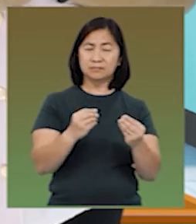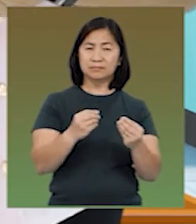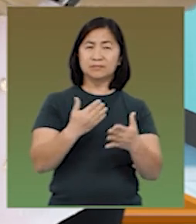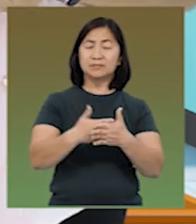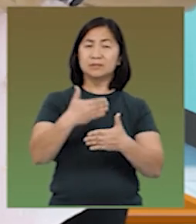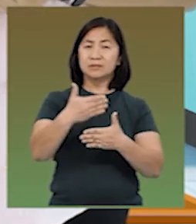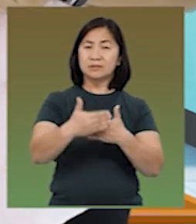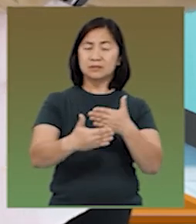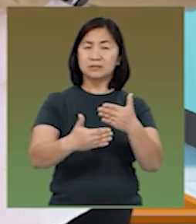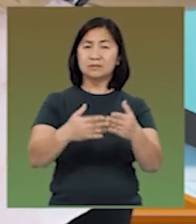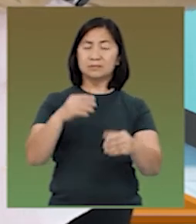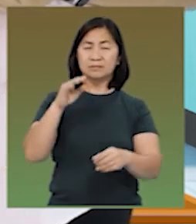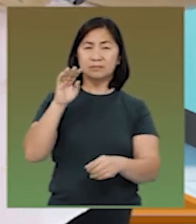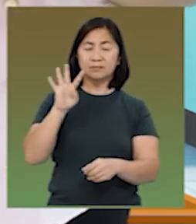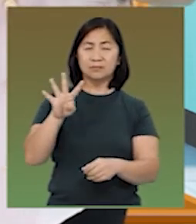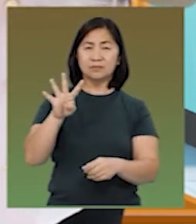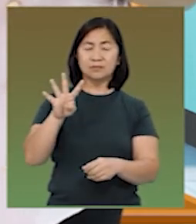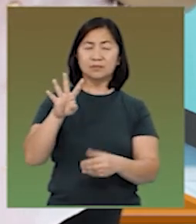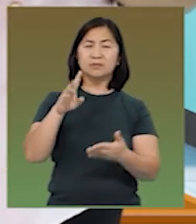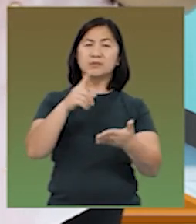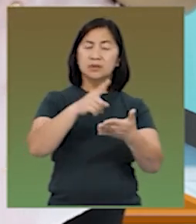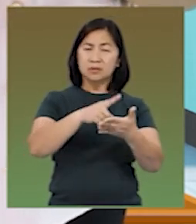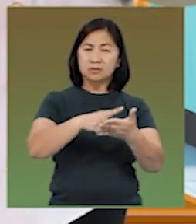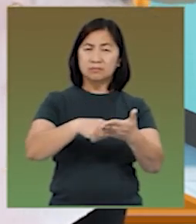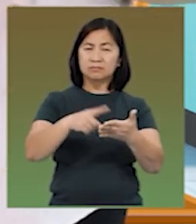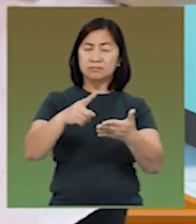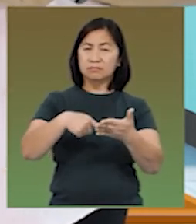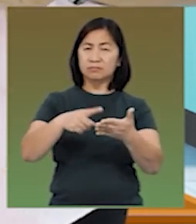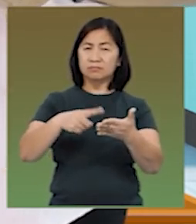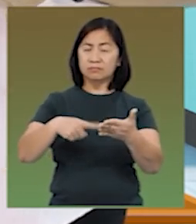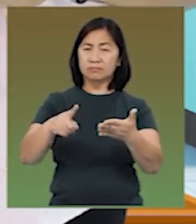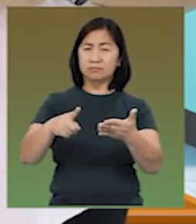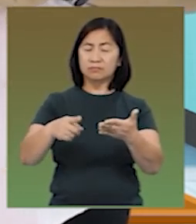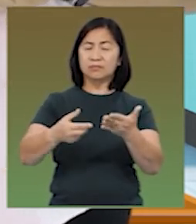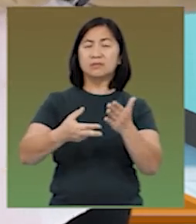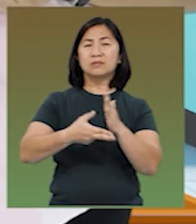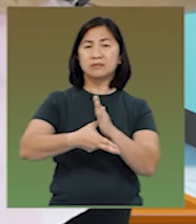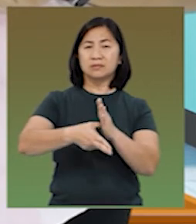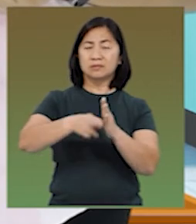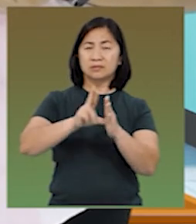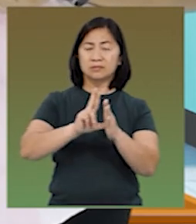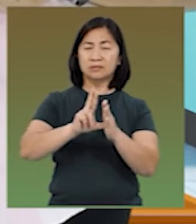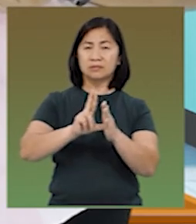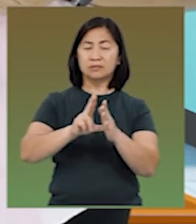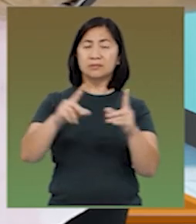Gawin na ang step 4, ang check or look back.